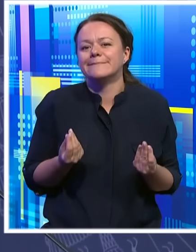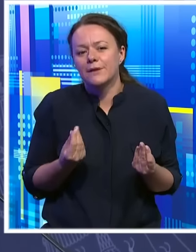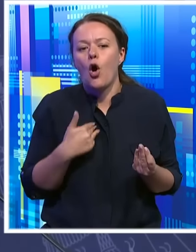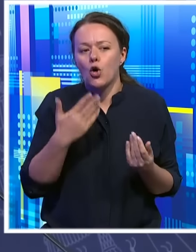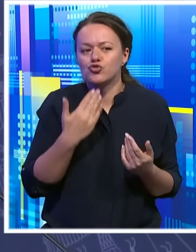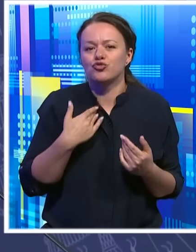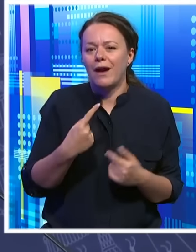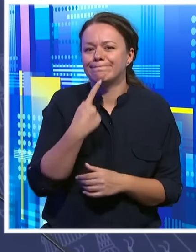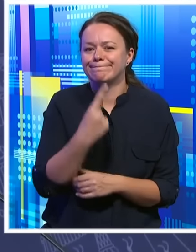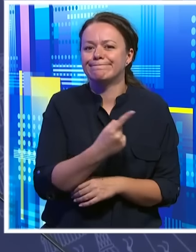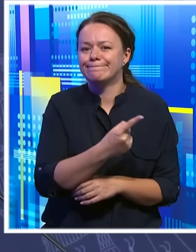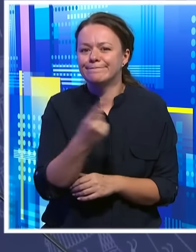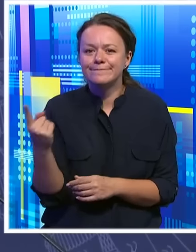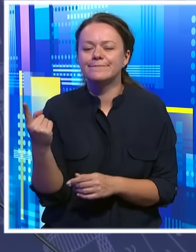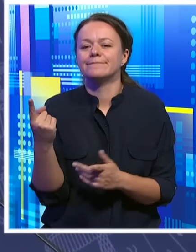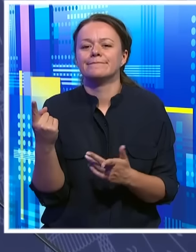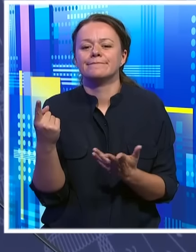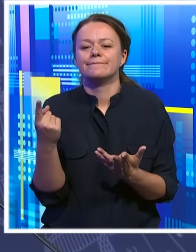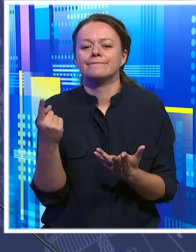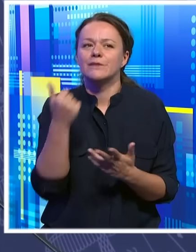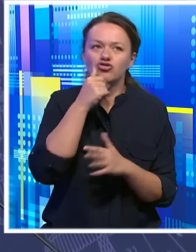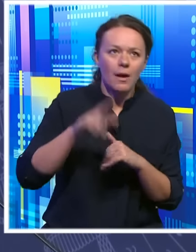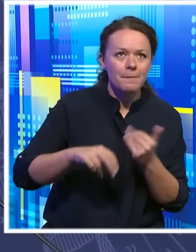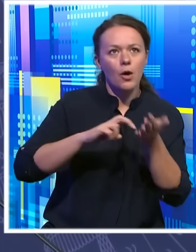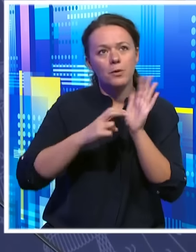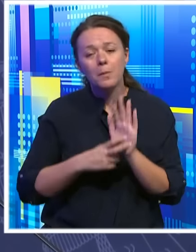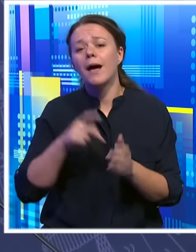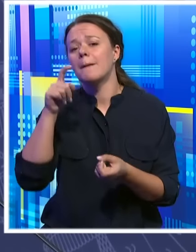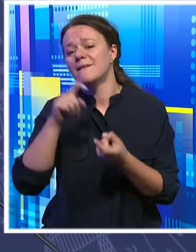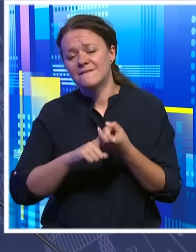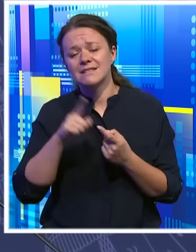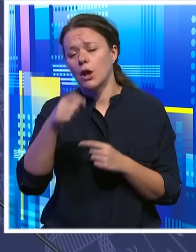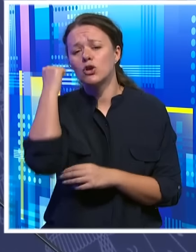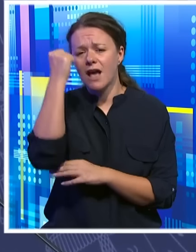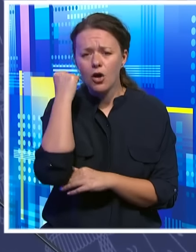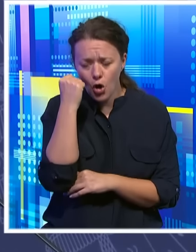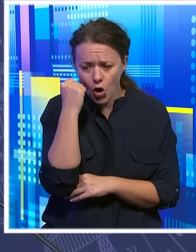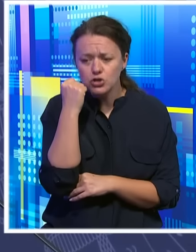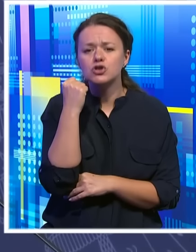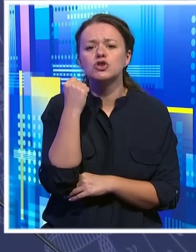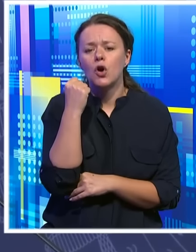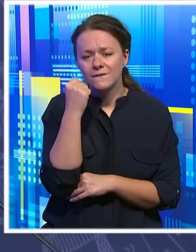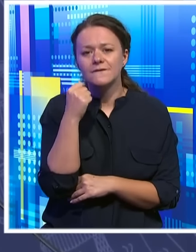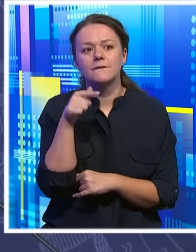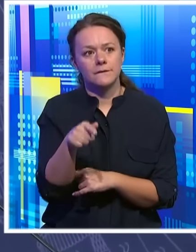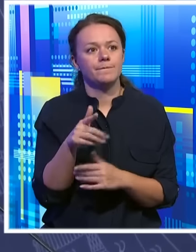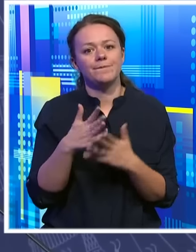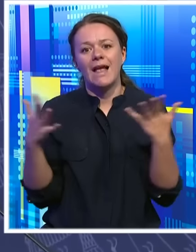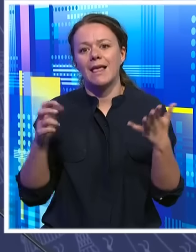kažem ljudima kakve su sve prilike, kakve su sve izazovi što se Kosova i Metohije tiče. To ostaje veliki bezbednosni